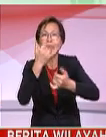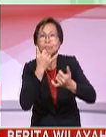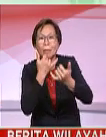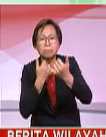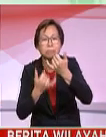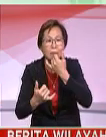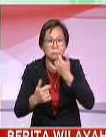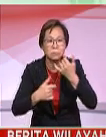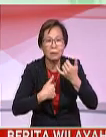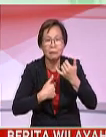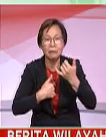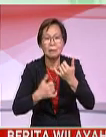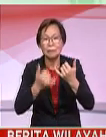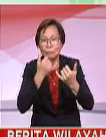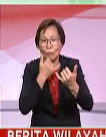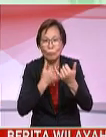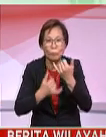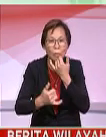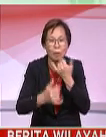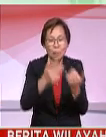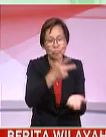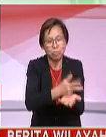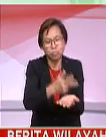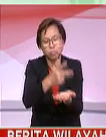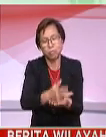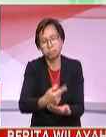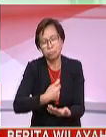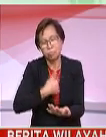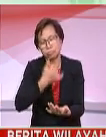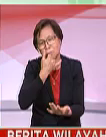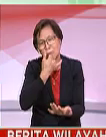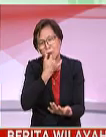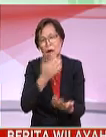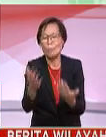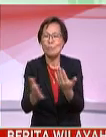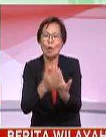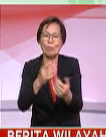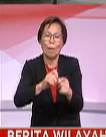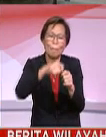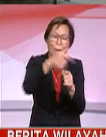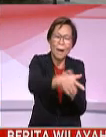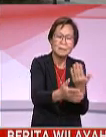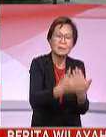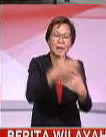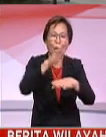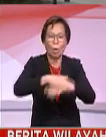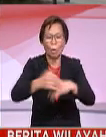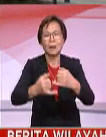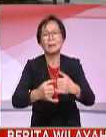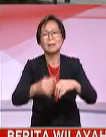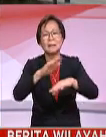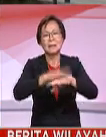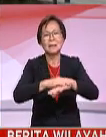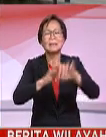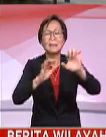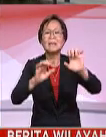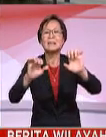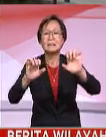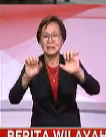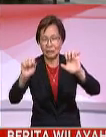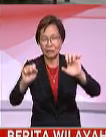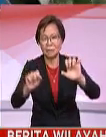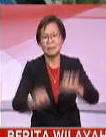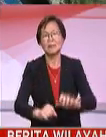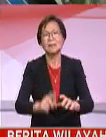kesalahan compound letak kereta dengan mudah sahaja melalui e-service. Semoga Dewan Bandaraya